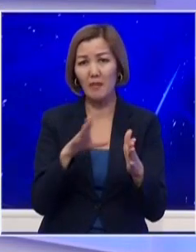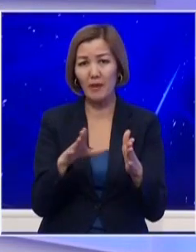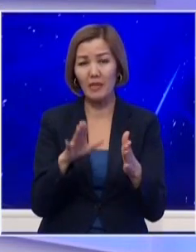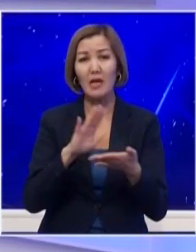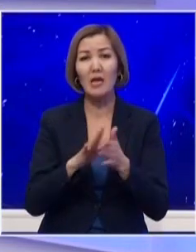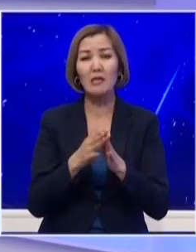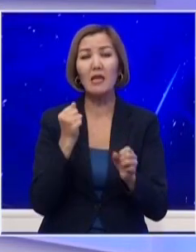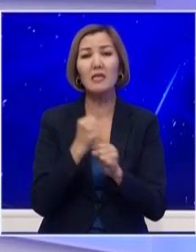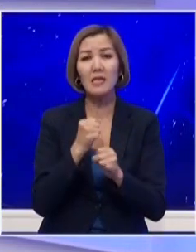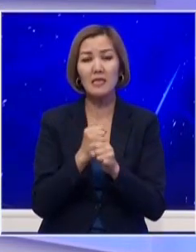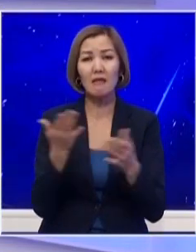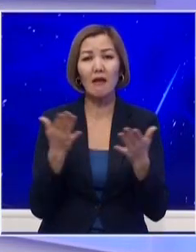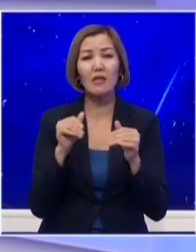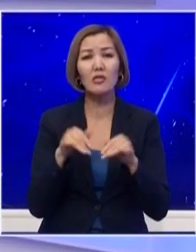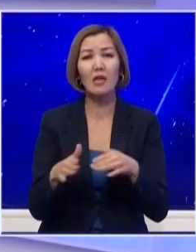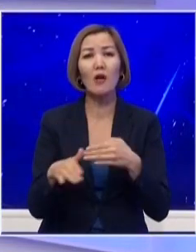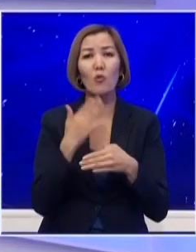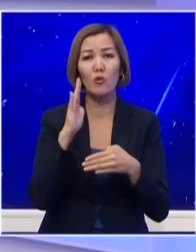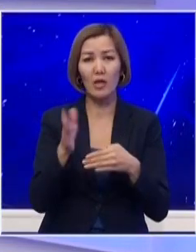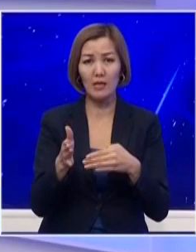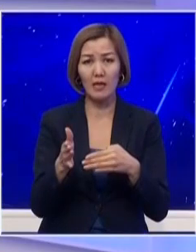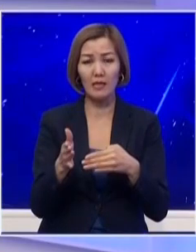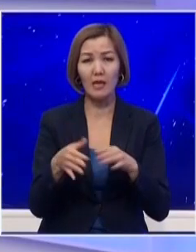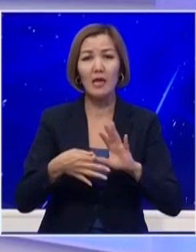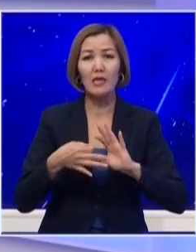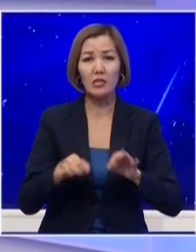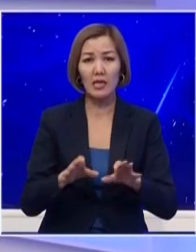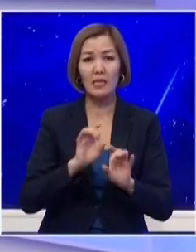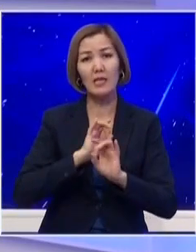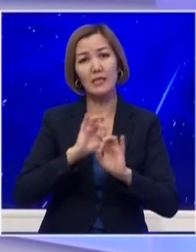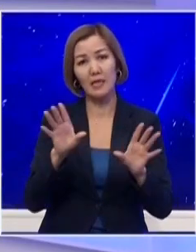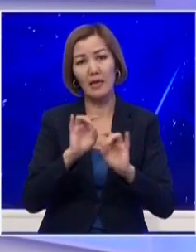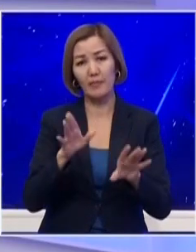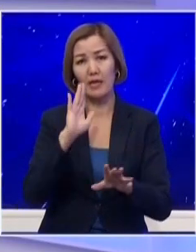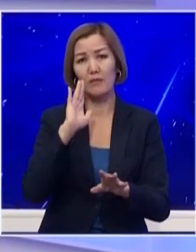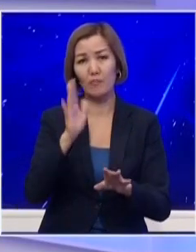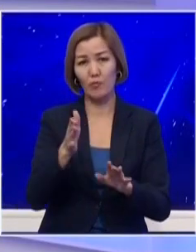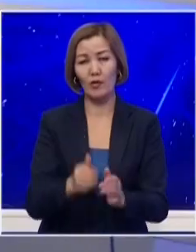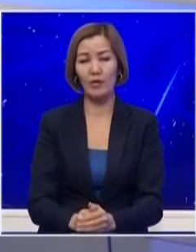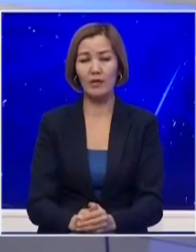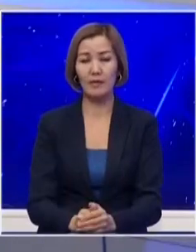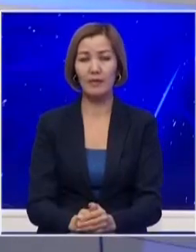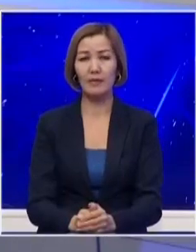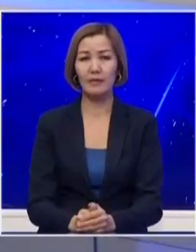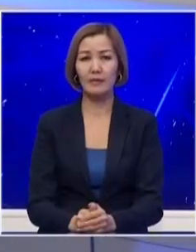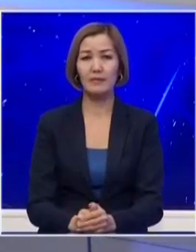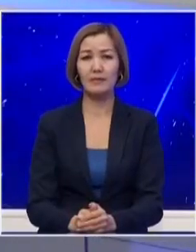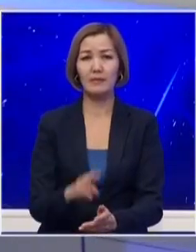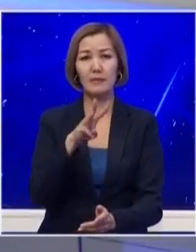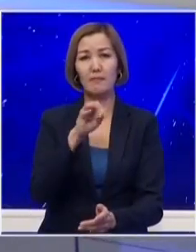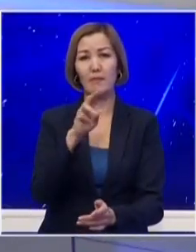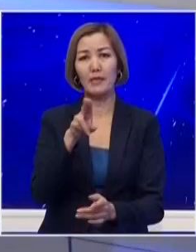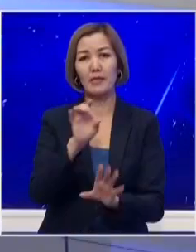не болмақ, қандай шара қолданылады? Анығын әріптесі Мадина Мұратбек қызы Сараптай майдарында. Саралама қолай болса,